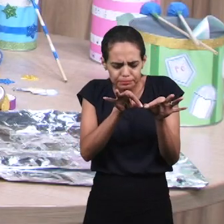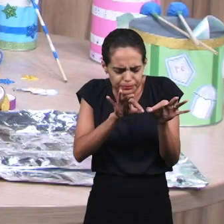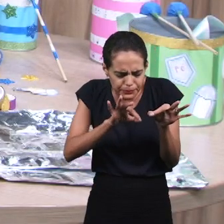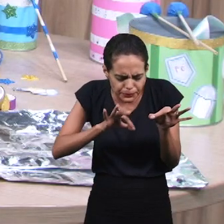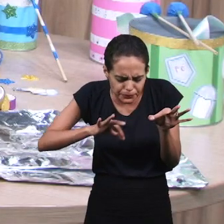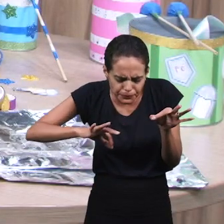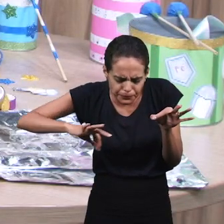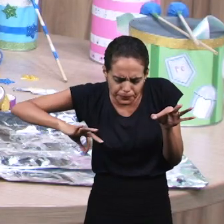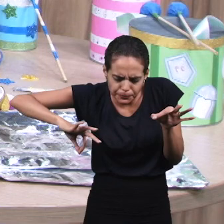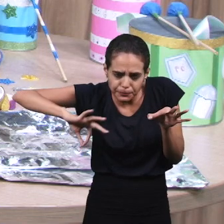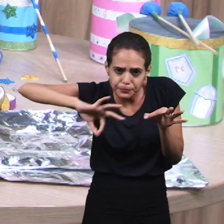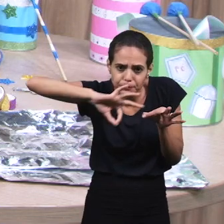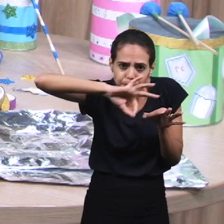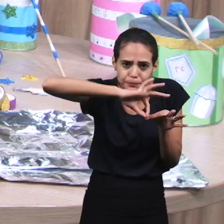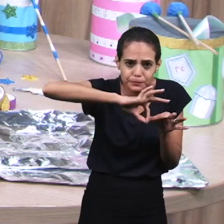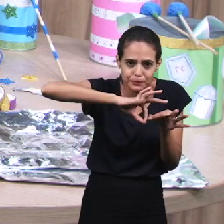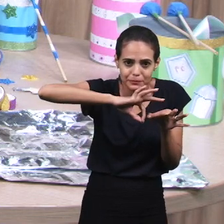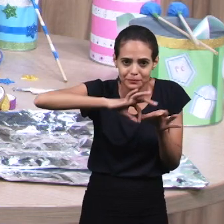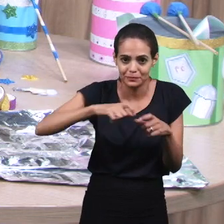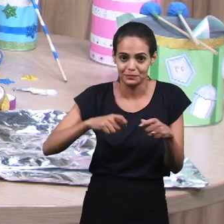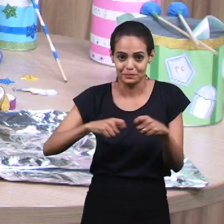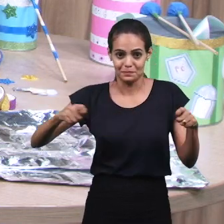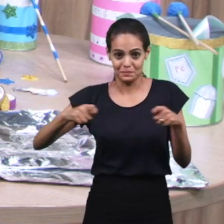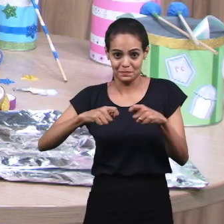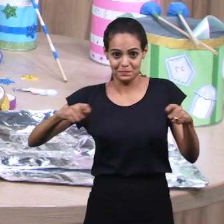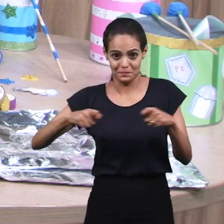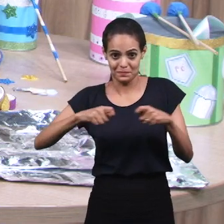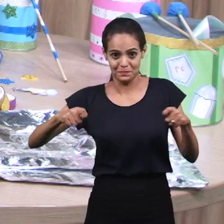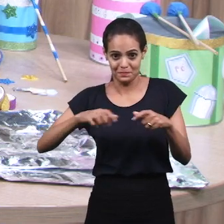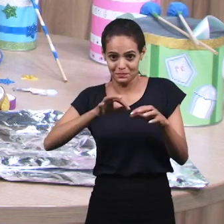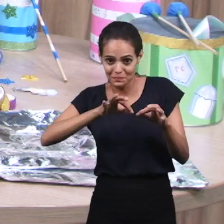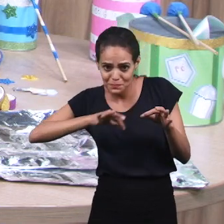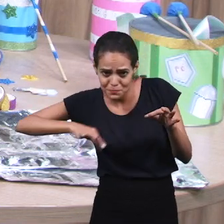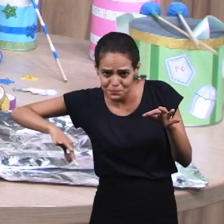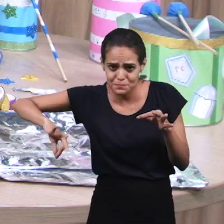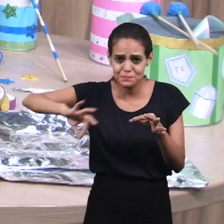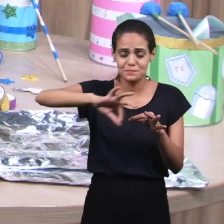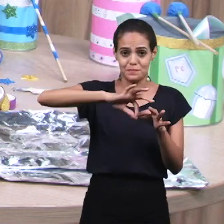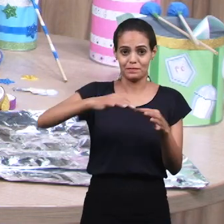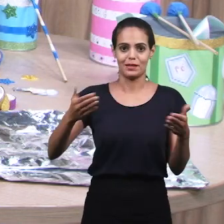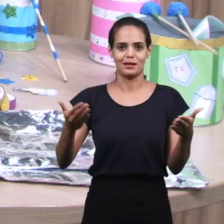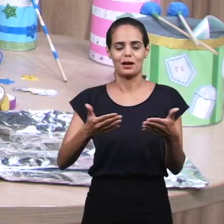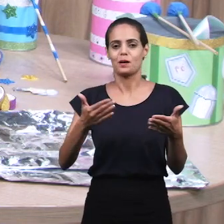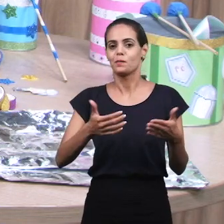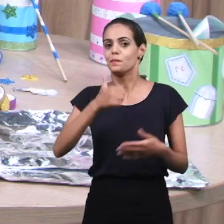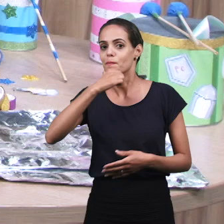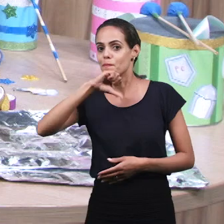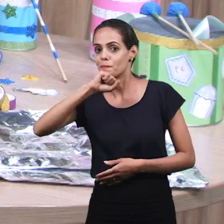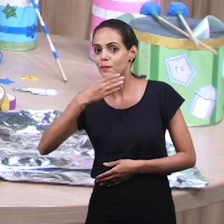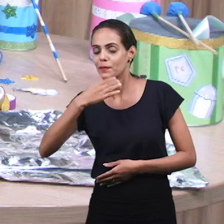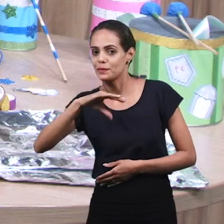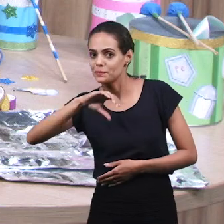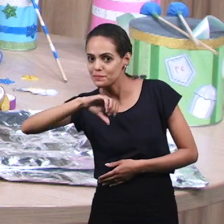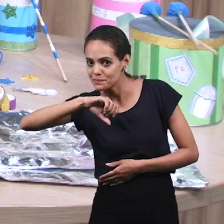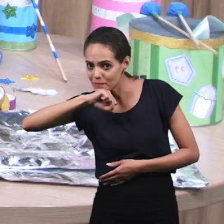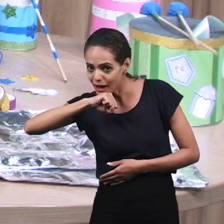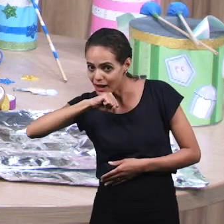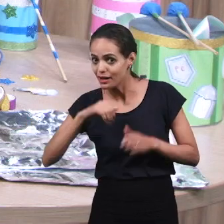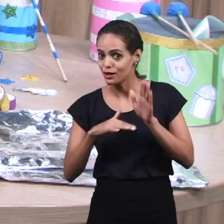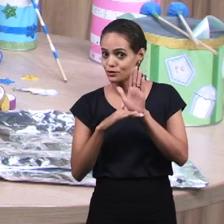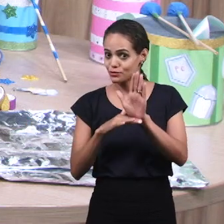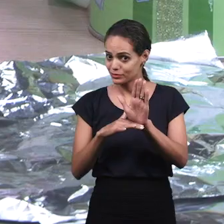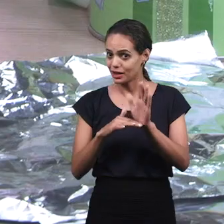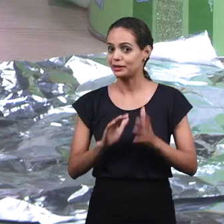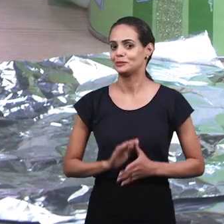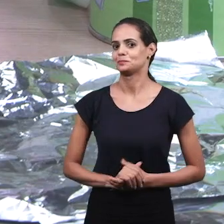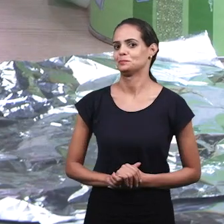donc, l'élastique autour pour qu'elle ne nous lâche pas. Maintenant, nous allons besoin de l'aide des parents. Nous